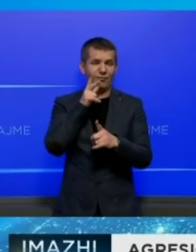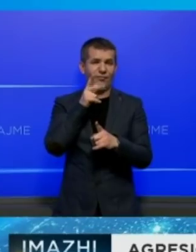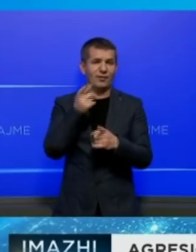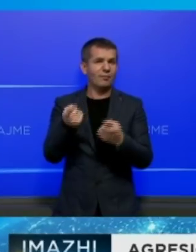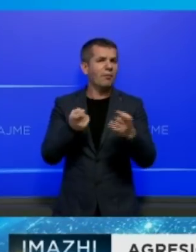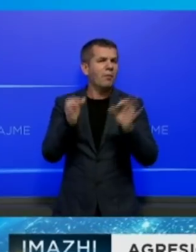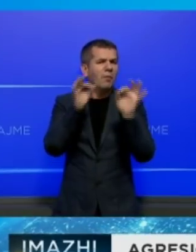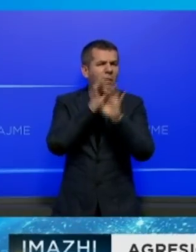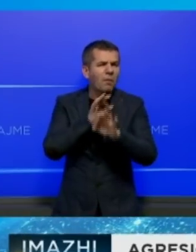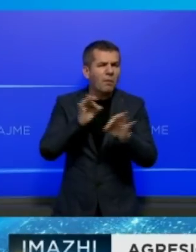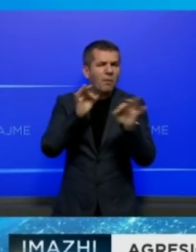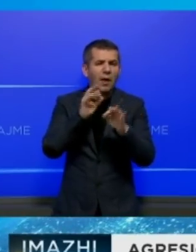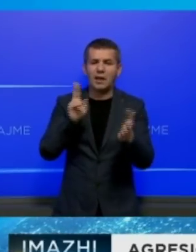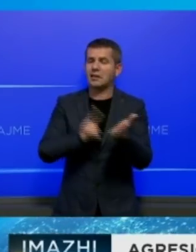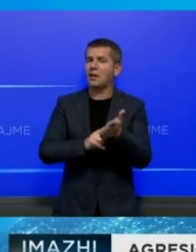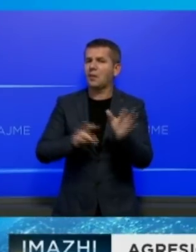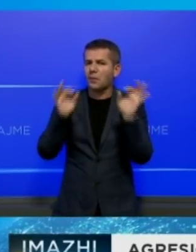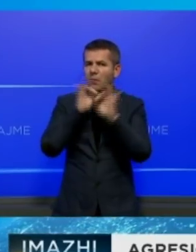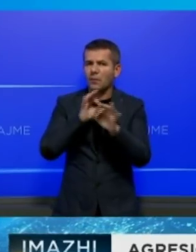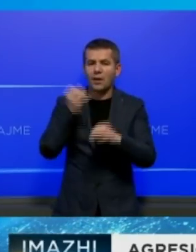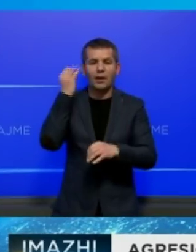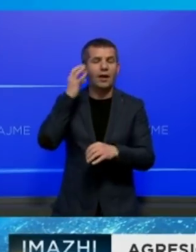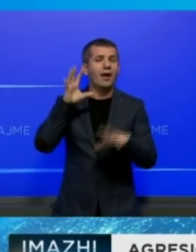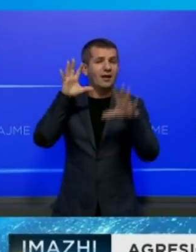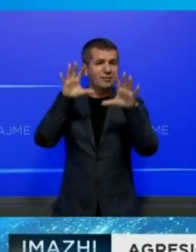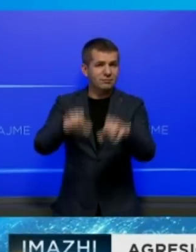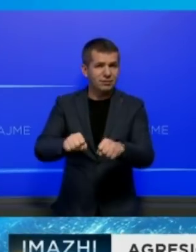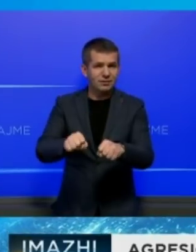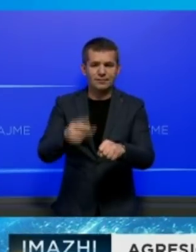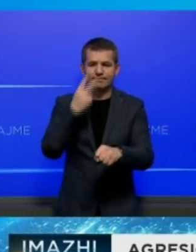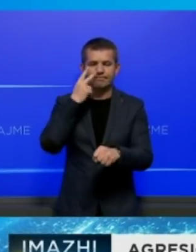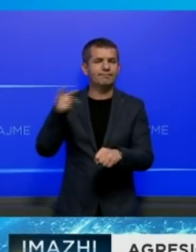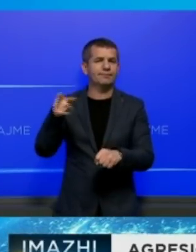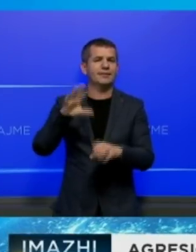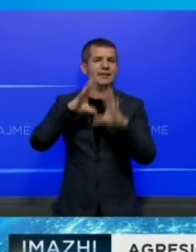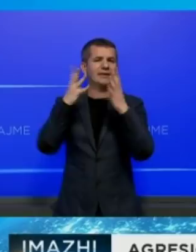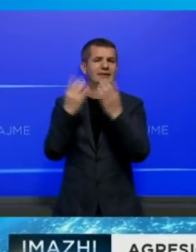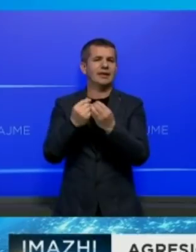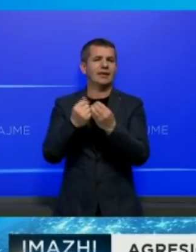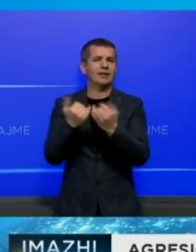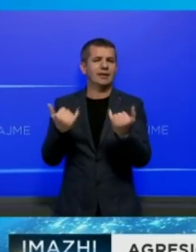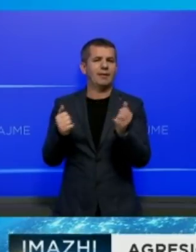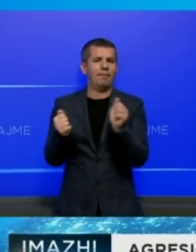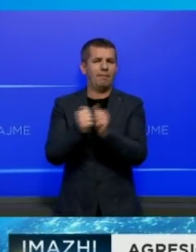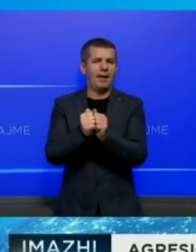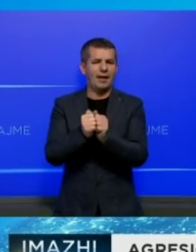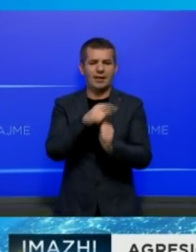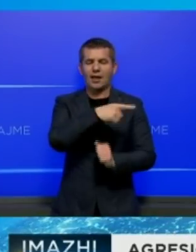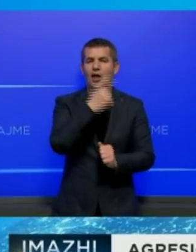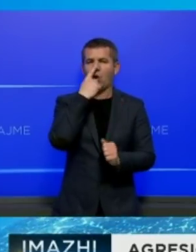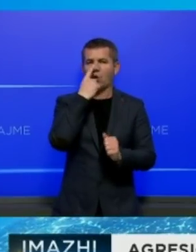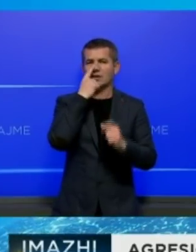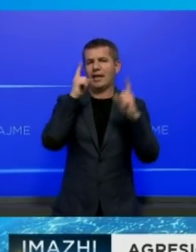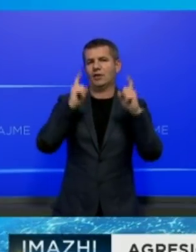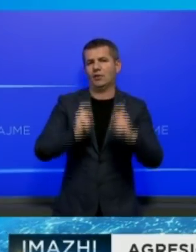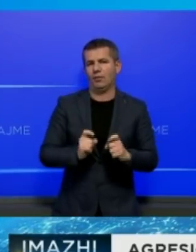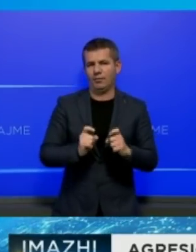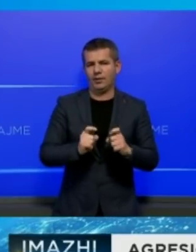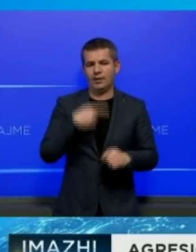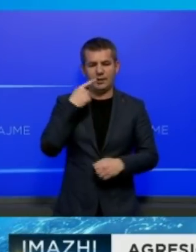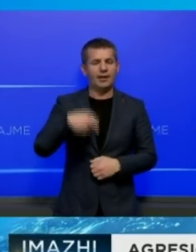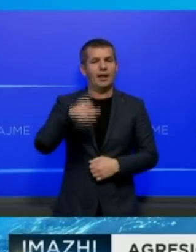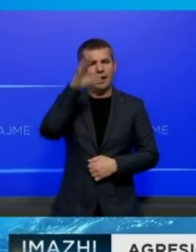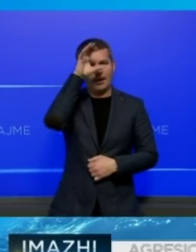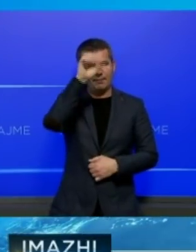paprovokuar, të padrejtë dhe të paramenduar e la Perëndimin më të unifikuar dhe Rusinë më të dobët, ka shkruar